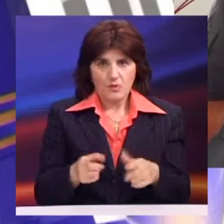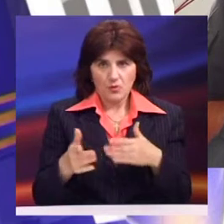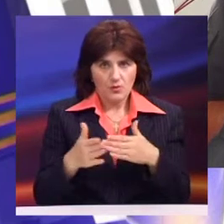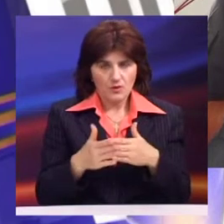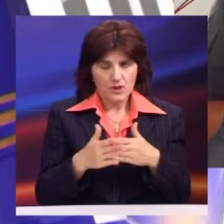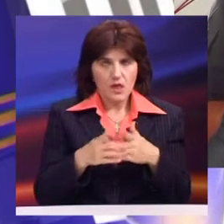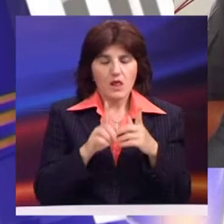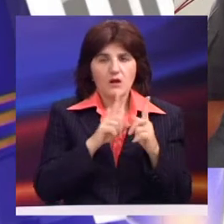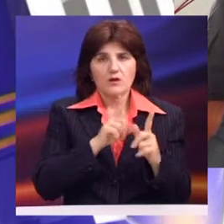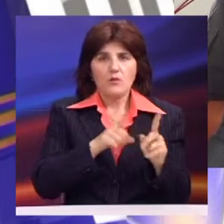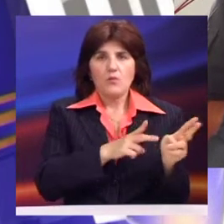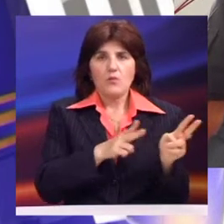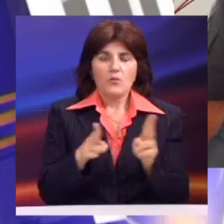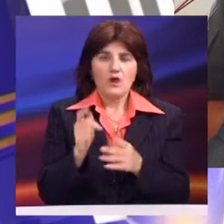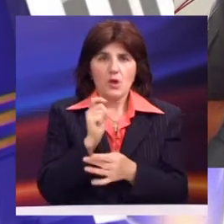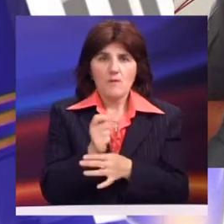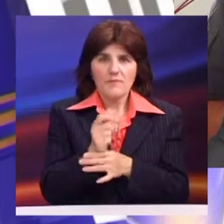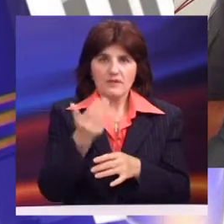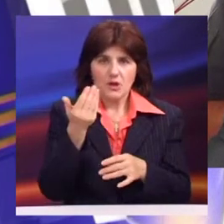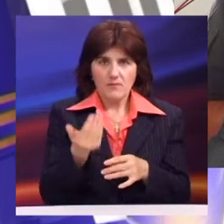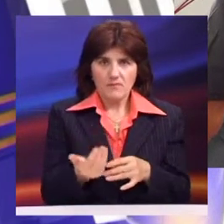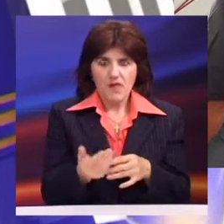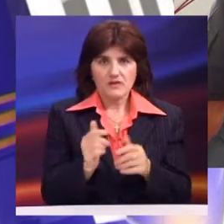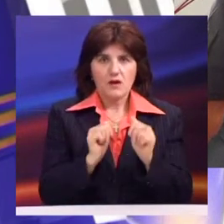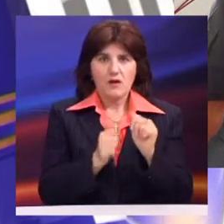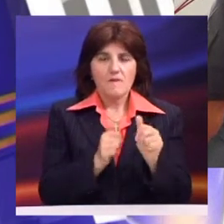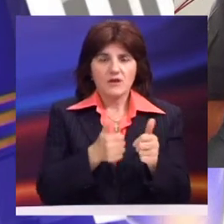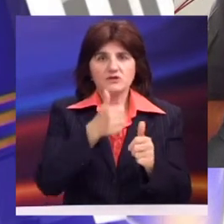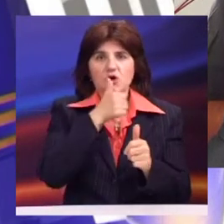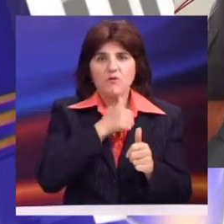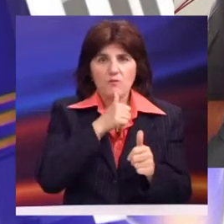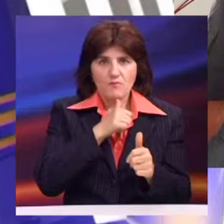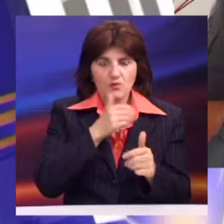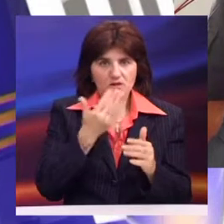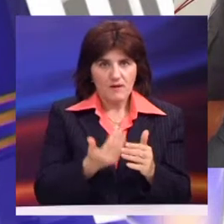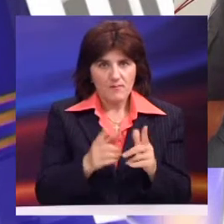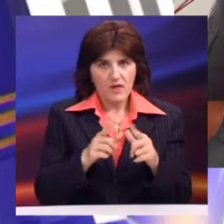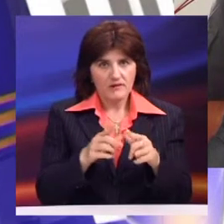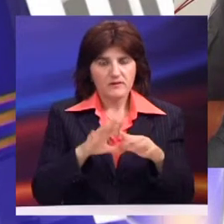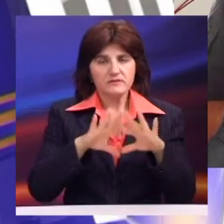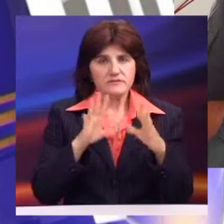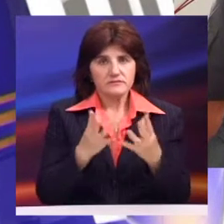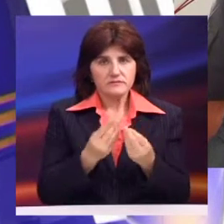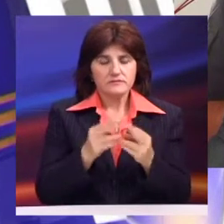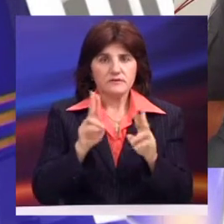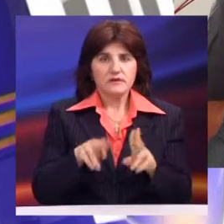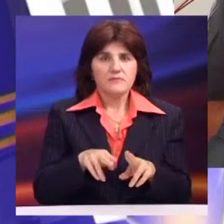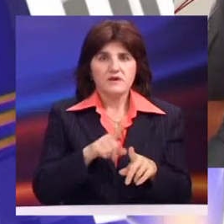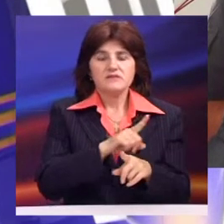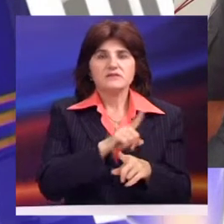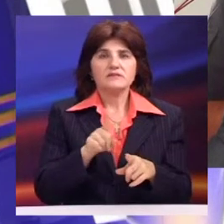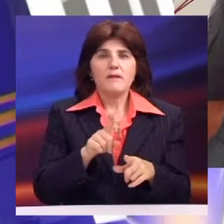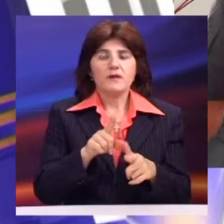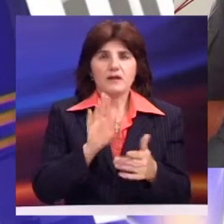minimalno. Imaju obavezu da uredno isplaćuju zarade, prateće doprinose i porez na zarade i imaju obavezu,